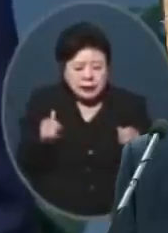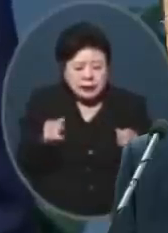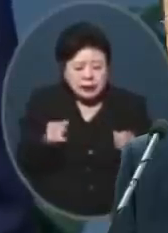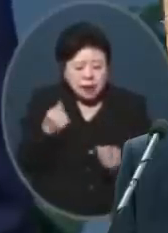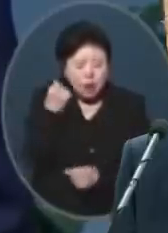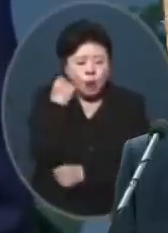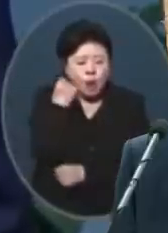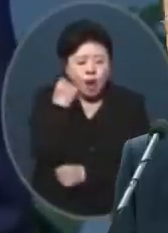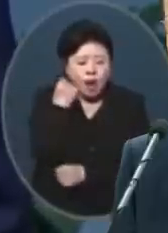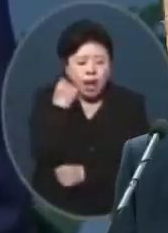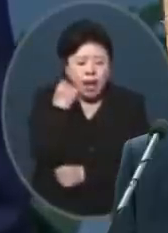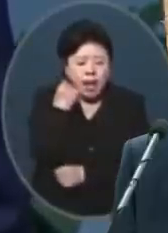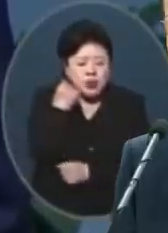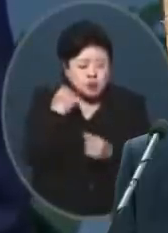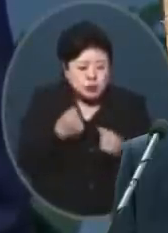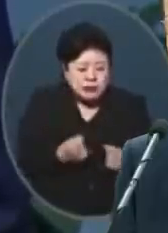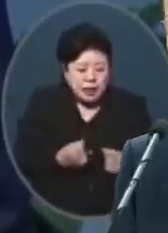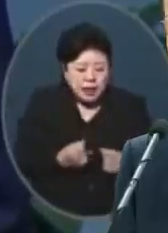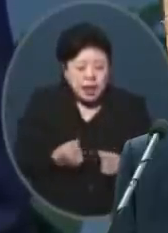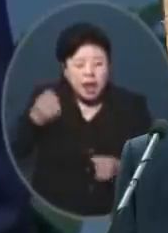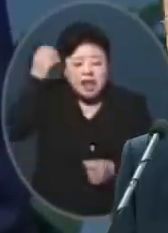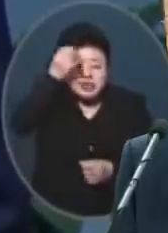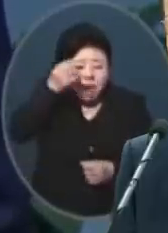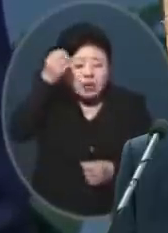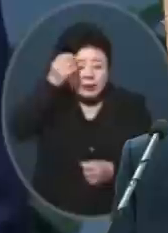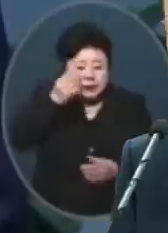원체 존재는 영입니다